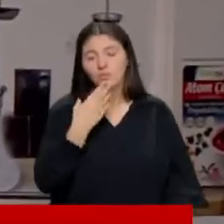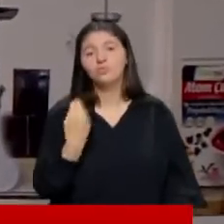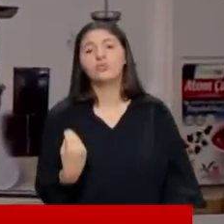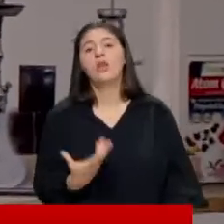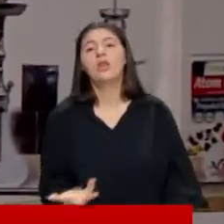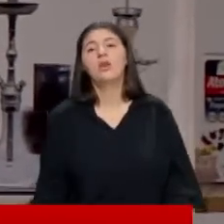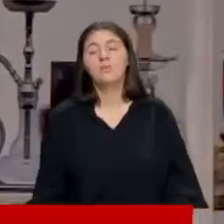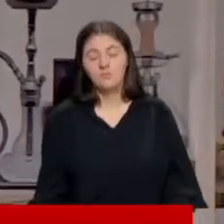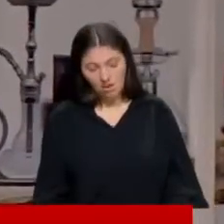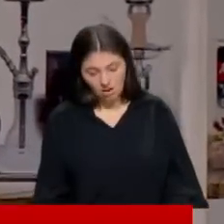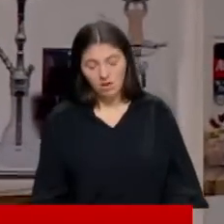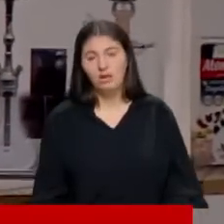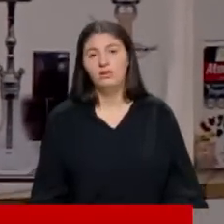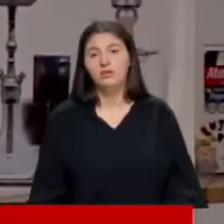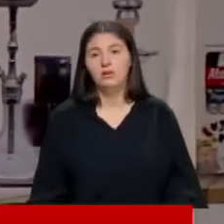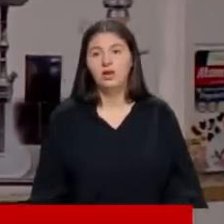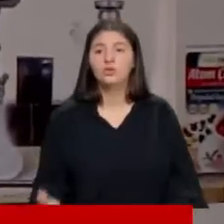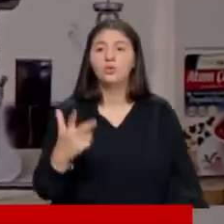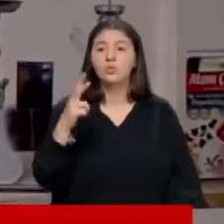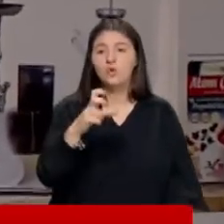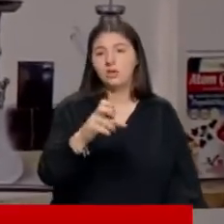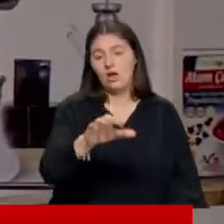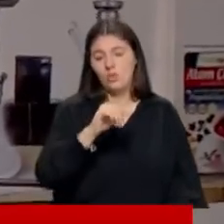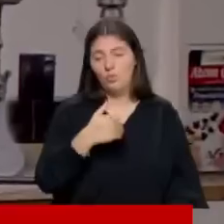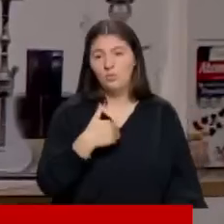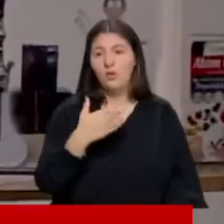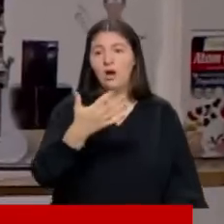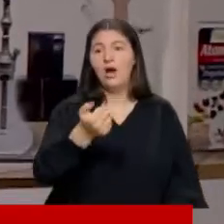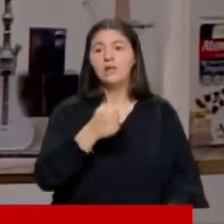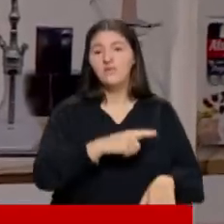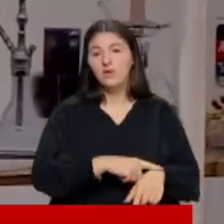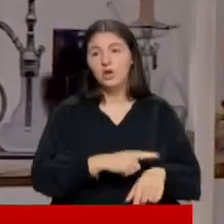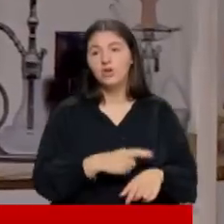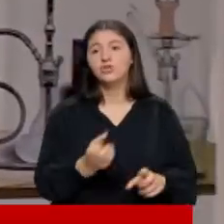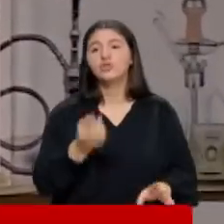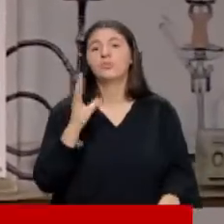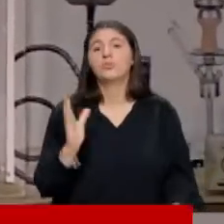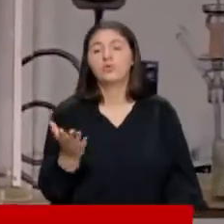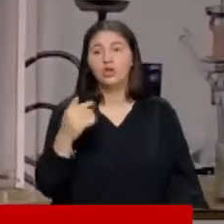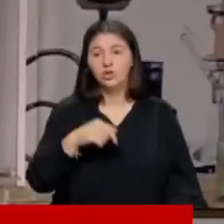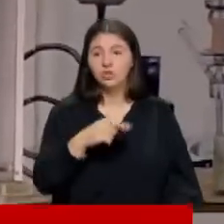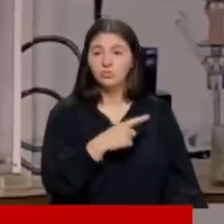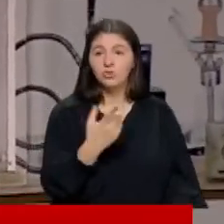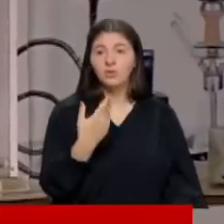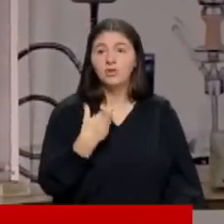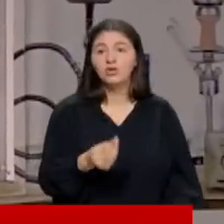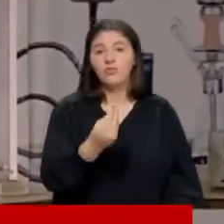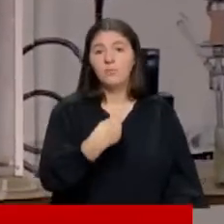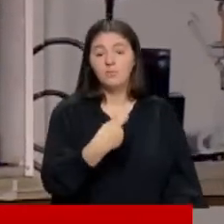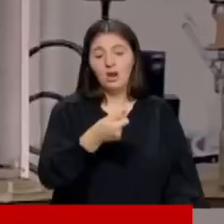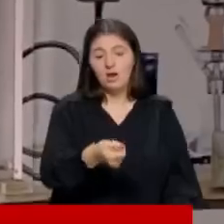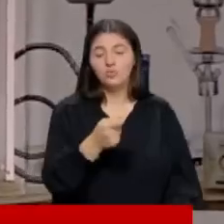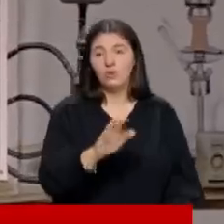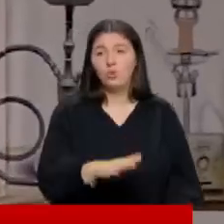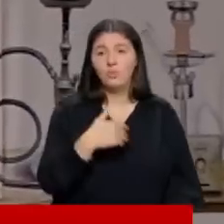güzelim pahalı Tabii ki hani 3 aylık alıyorum Ben aldığım vakit çıkmıyordu Ama şu anda bana çıkarıyorlar